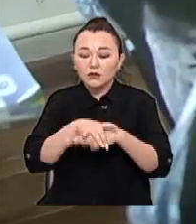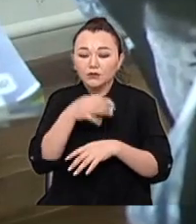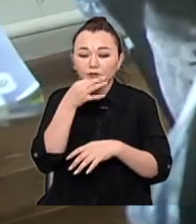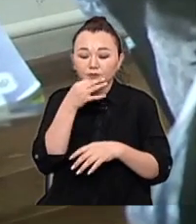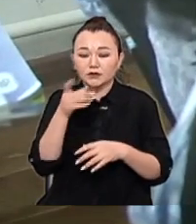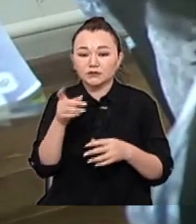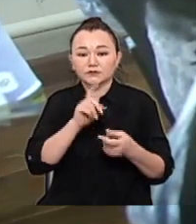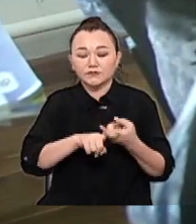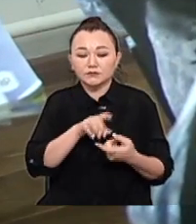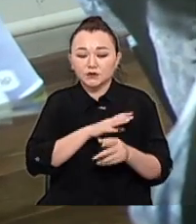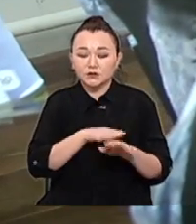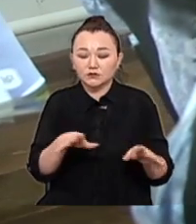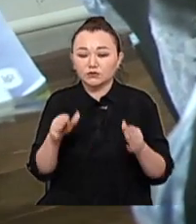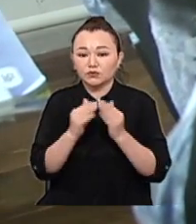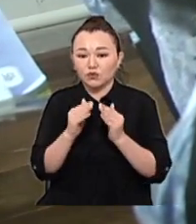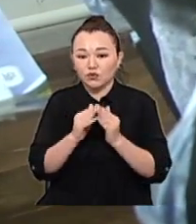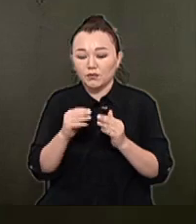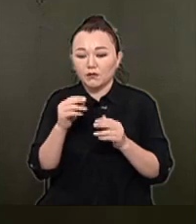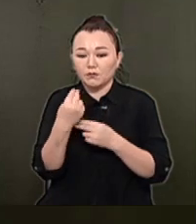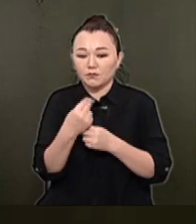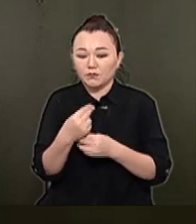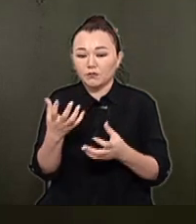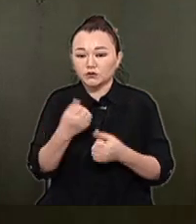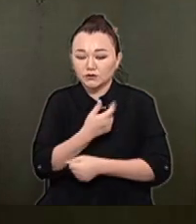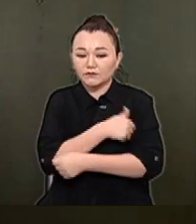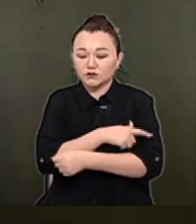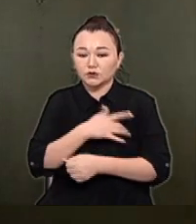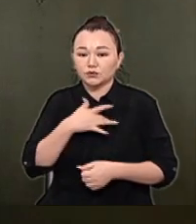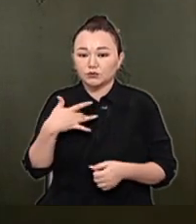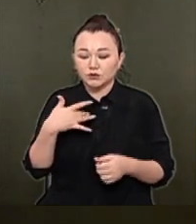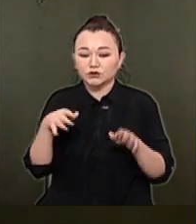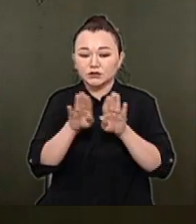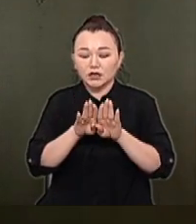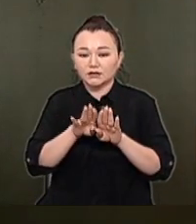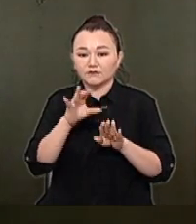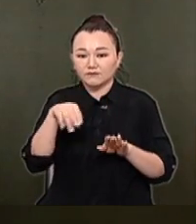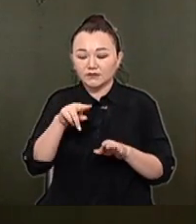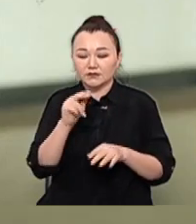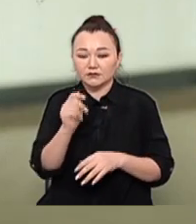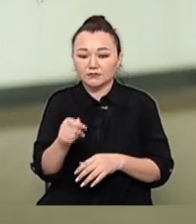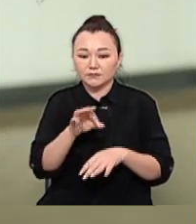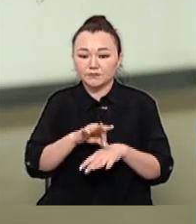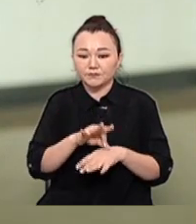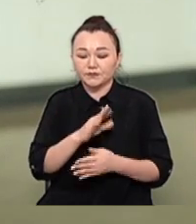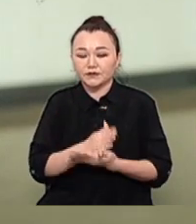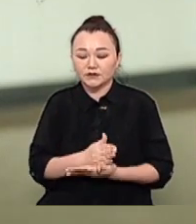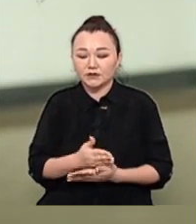болған мұғалім қазір үй жағдайында ем алып жатыр екен. Дәрігерлер оған туберкулездің жабық түрі деген диагноз қойған.